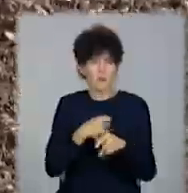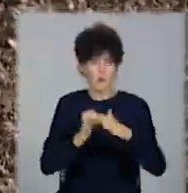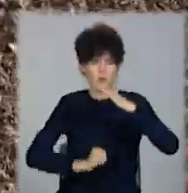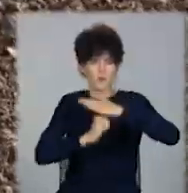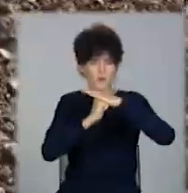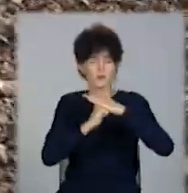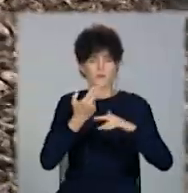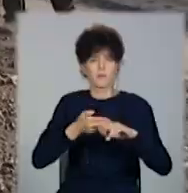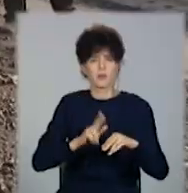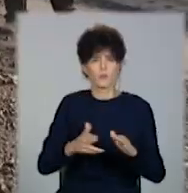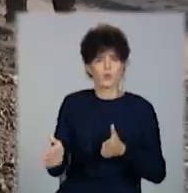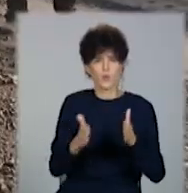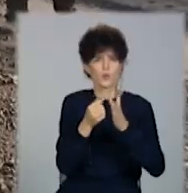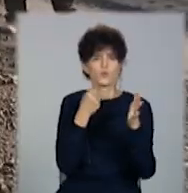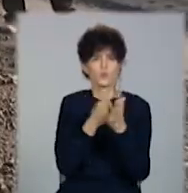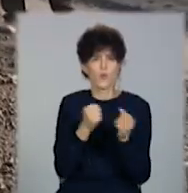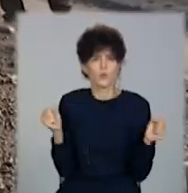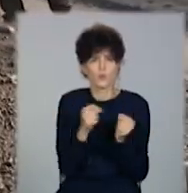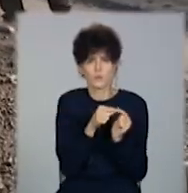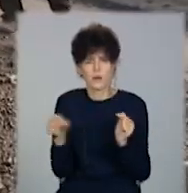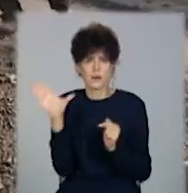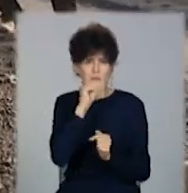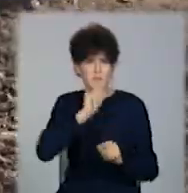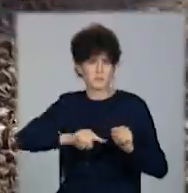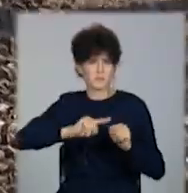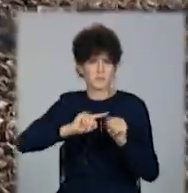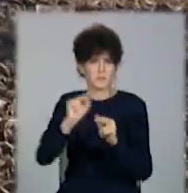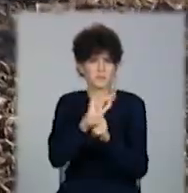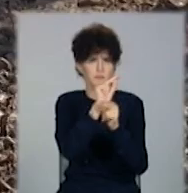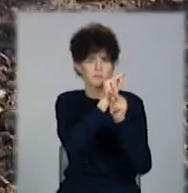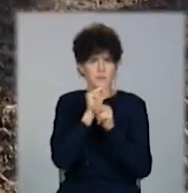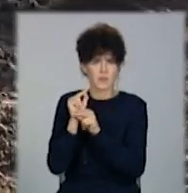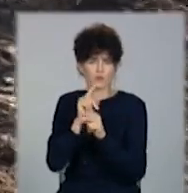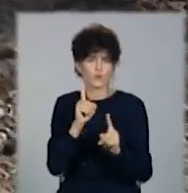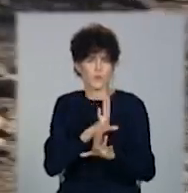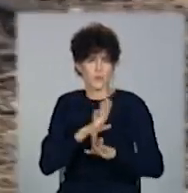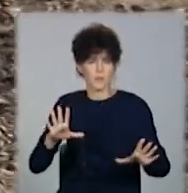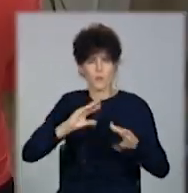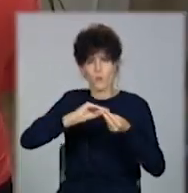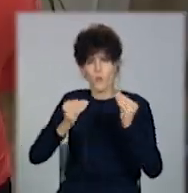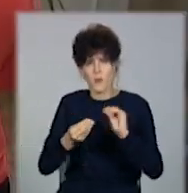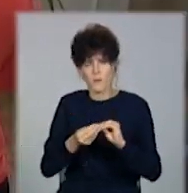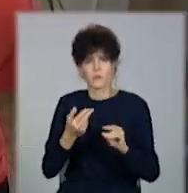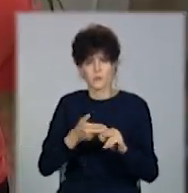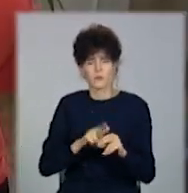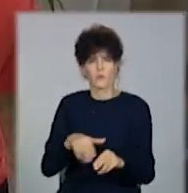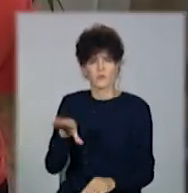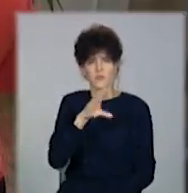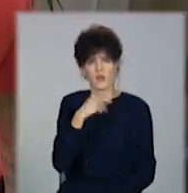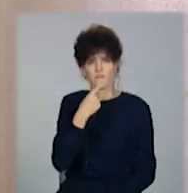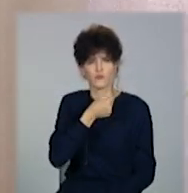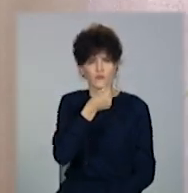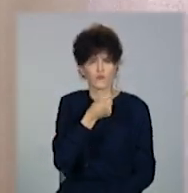Дорожники працюватимуть до перших холодів. Проте повністю відремонтувати проблемну дорогу цьогоріч уже не вдасться, вважають